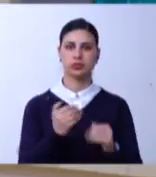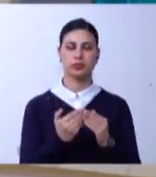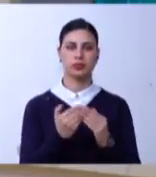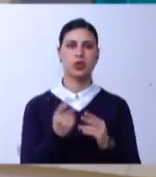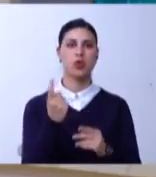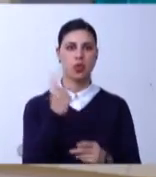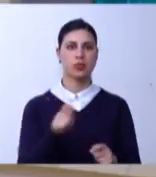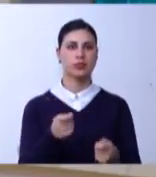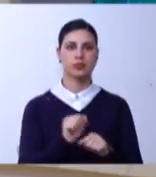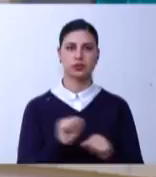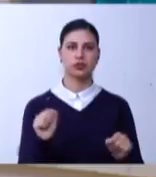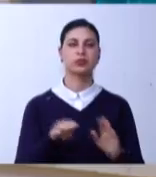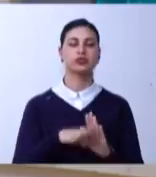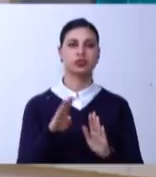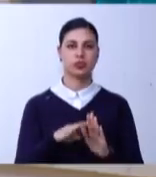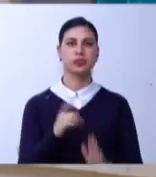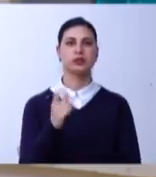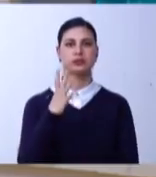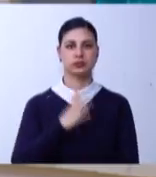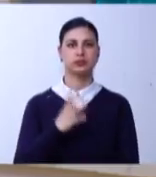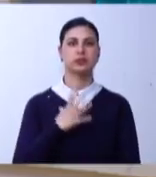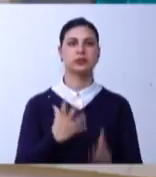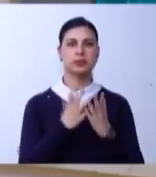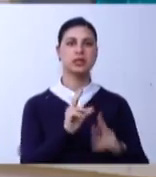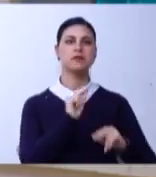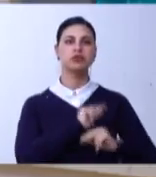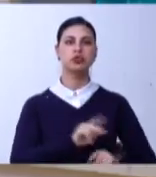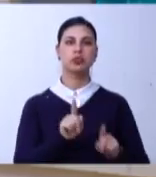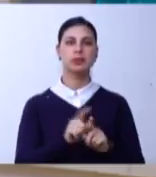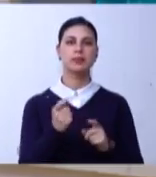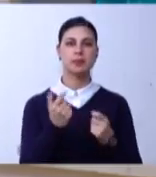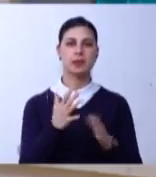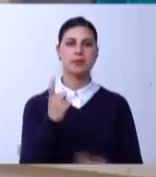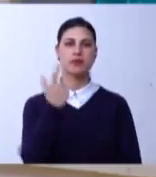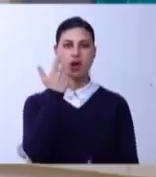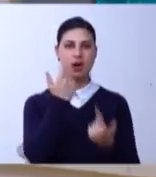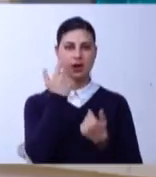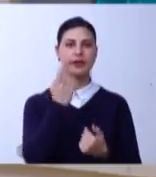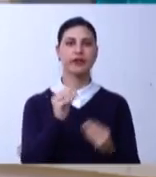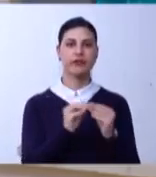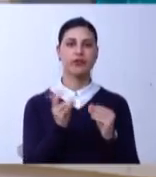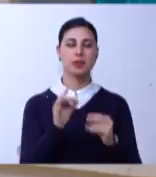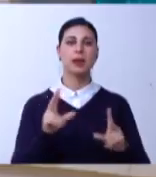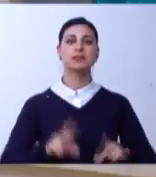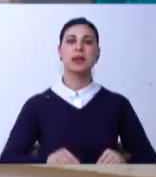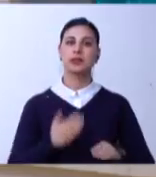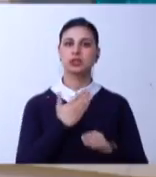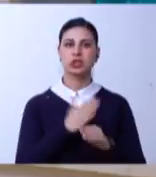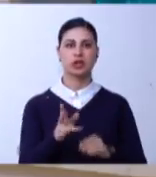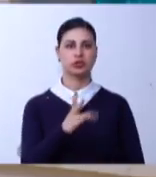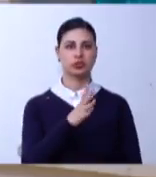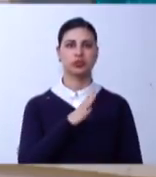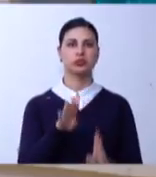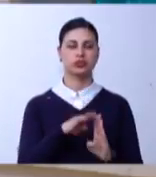ისე უკან დავაბრუნოთ, ჯობია მეტად ვიშრომოთ და ცოტა მეტი სტრესი გავიაროთ, მაგრამ საფენის გარეშე წავიდეთ წინ.